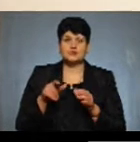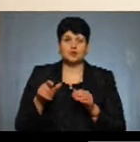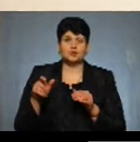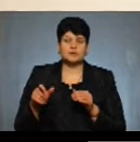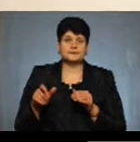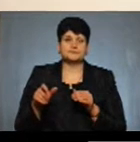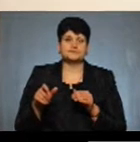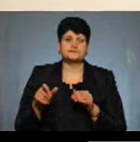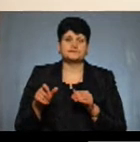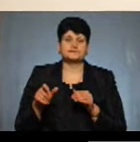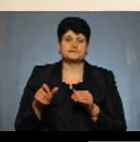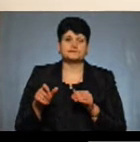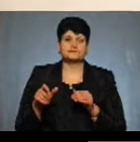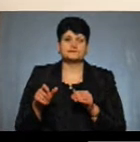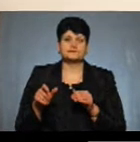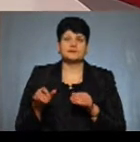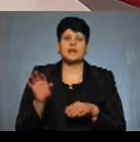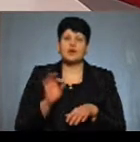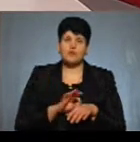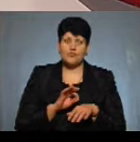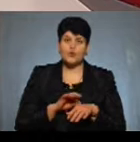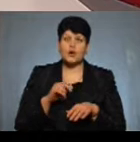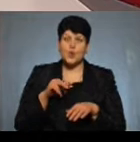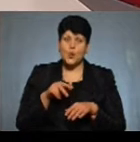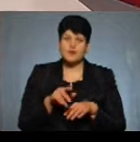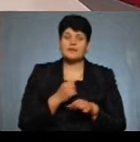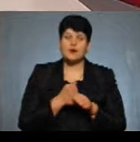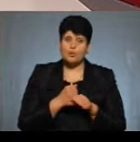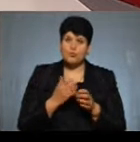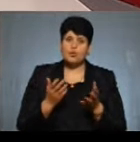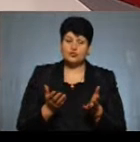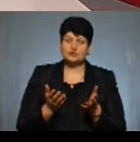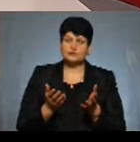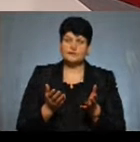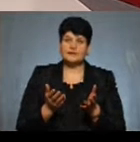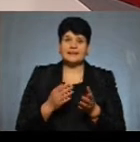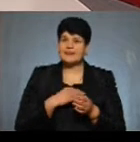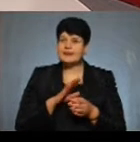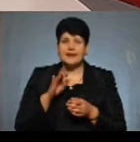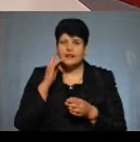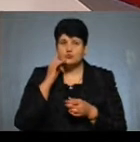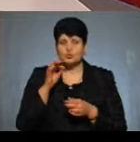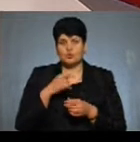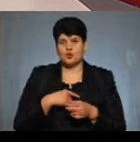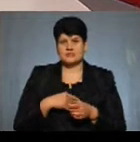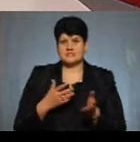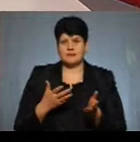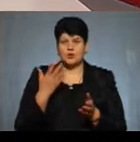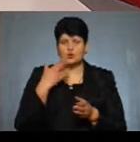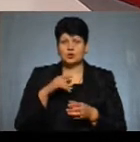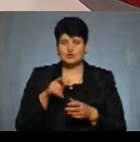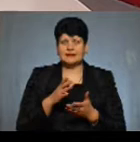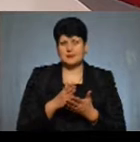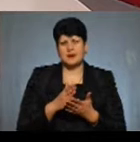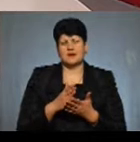люди все ж таки хворі ходять на роботу, відповідно, не думаючи про себе. Тому що коли